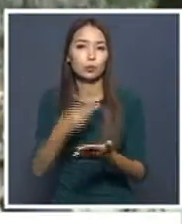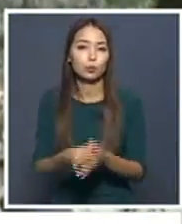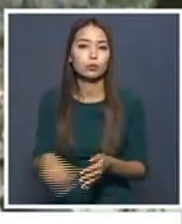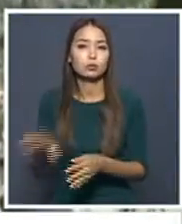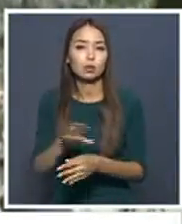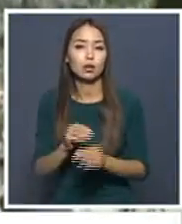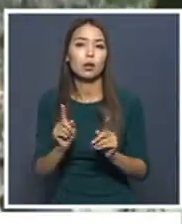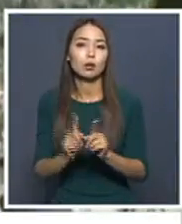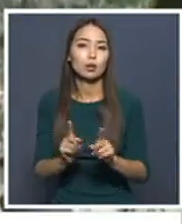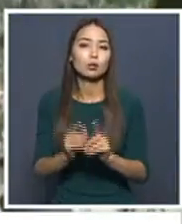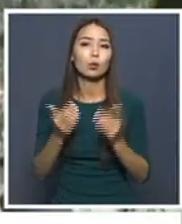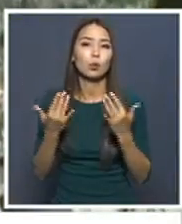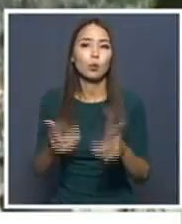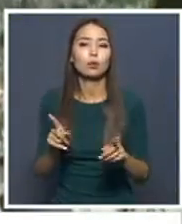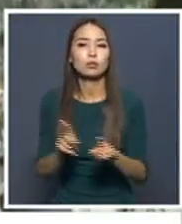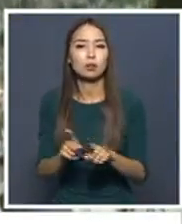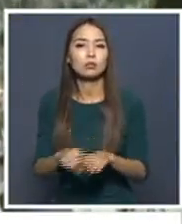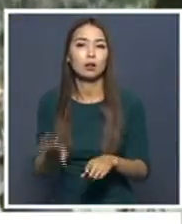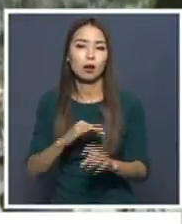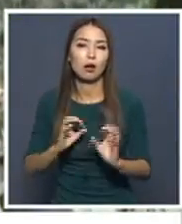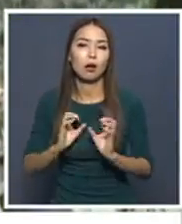жатыр, балаларым шығып жатыр. Соның басынан бастап